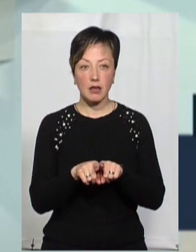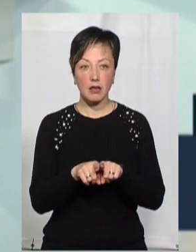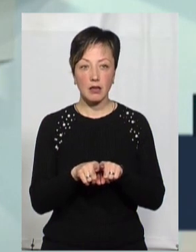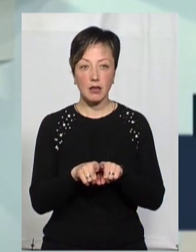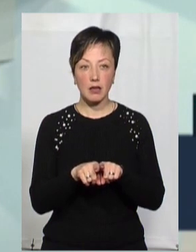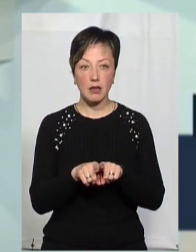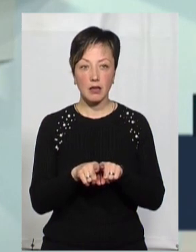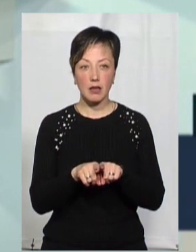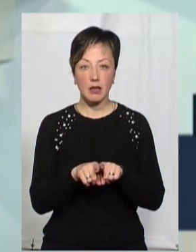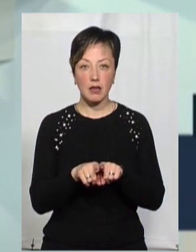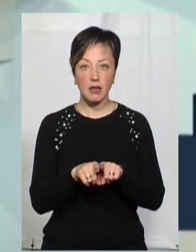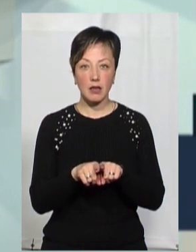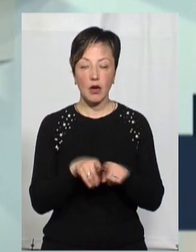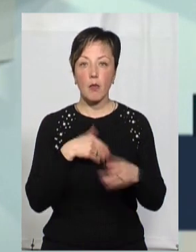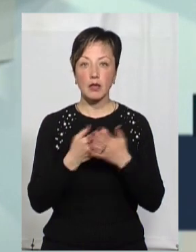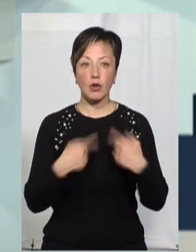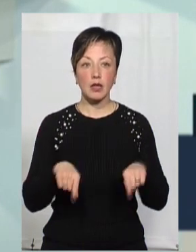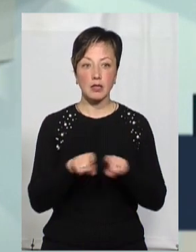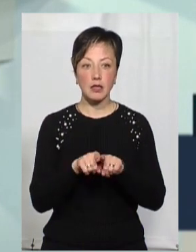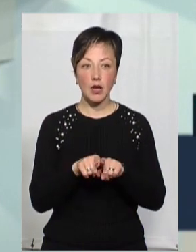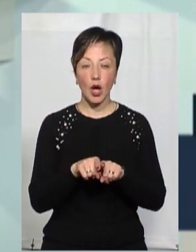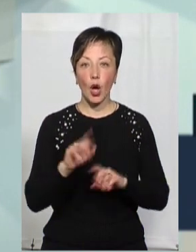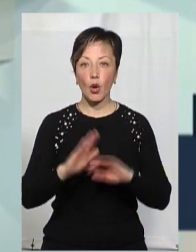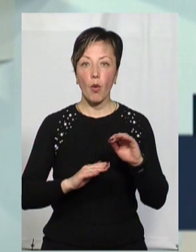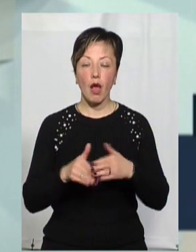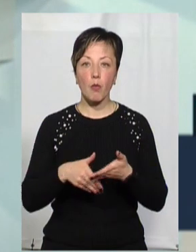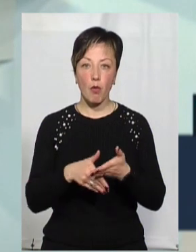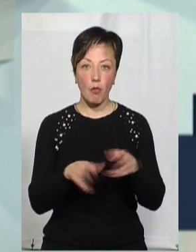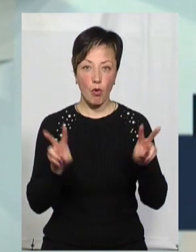протестантських церков, є громадська організація «Рука допомоги».